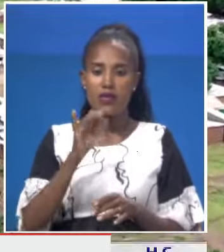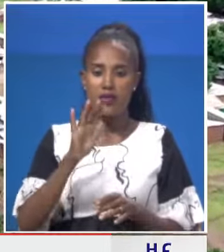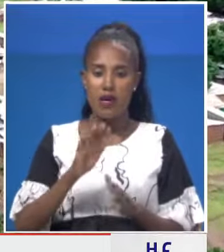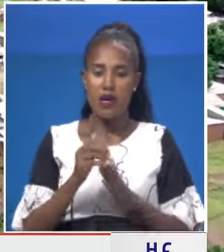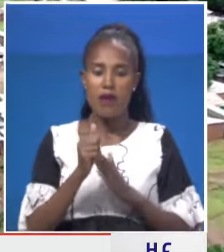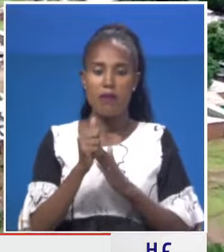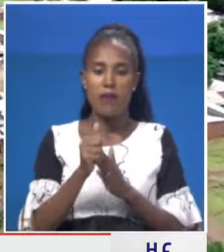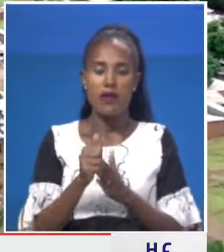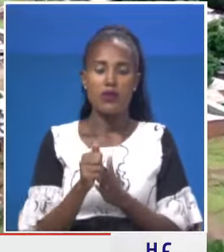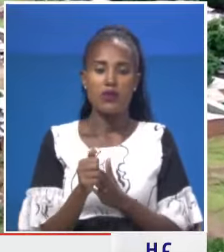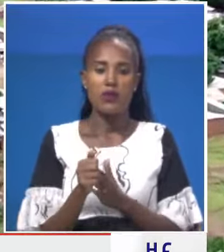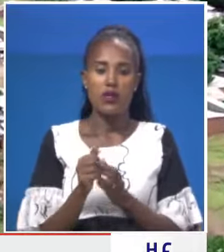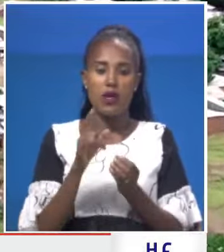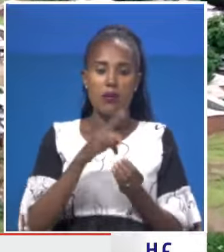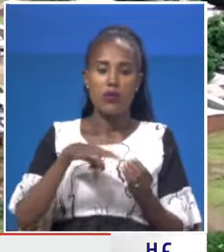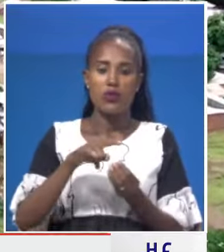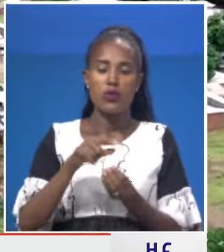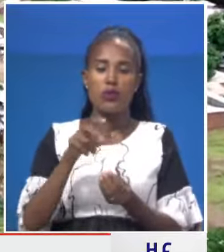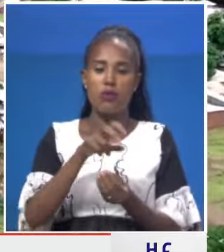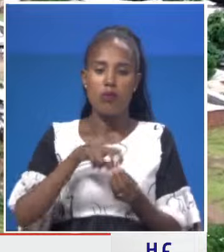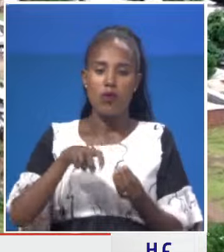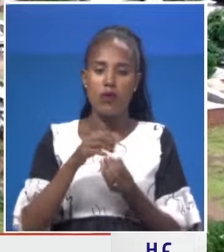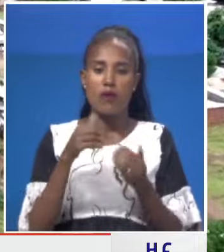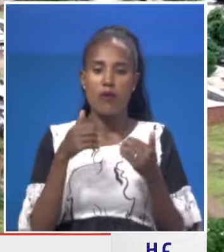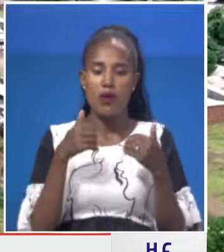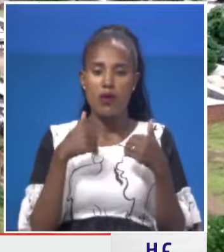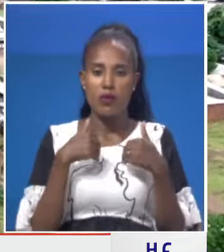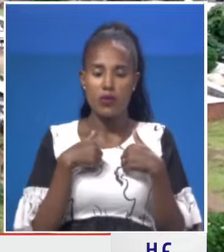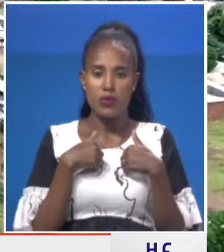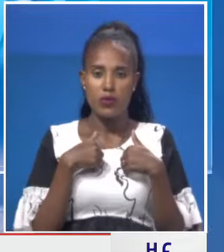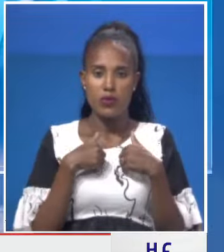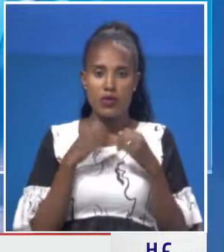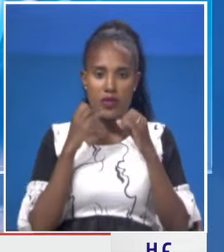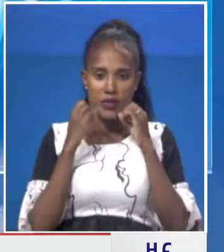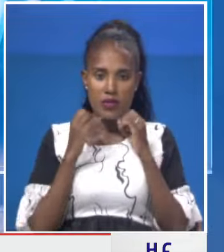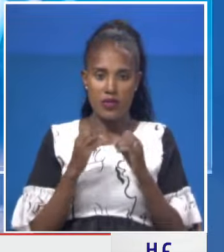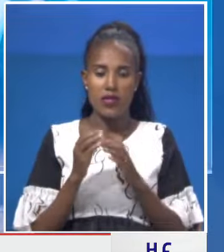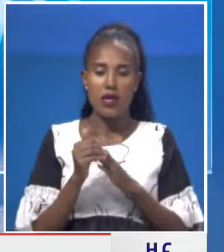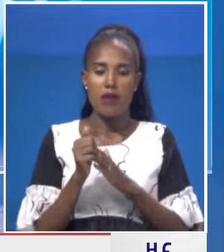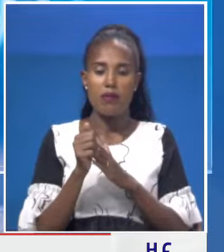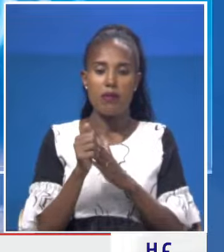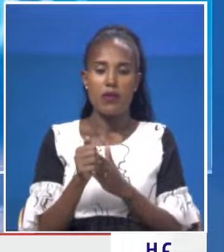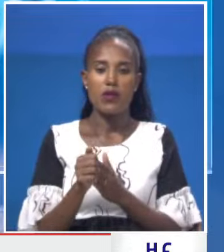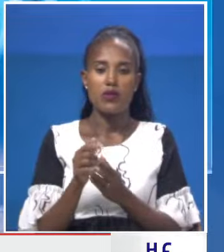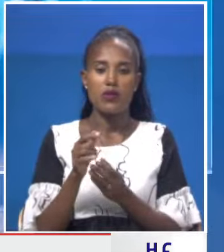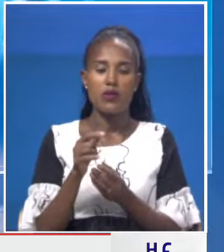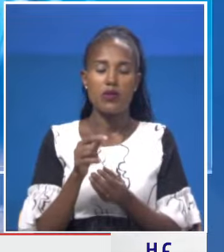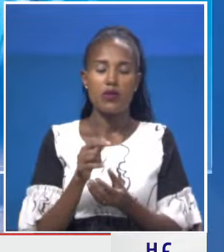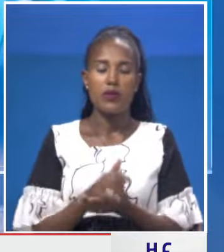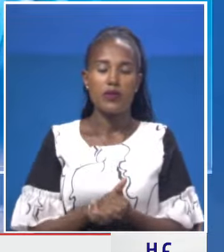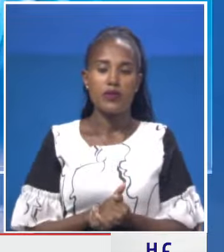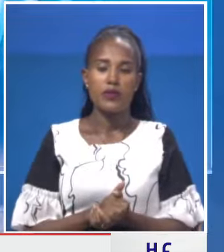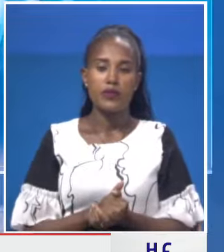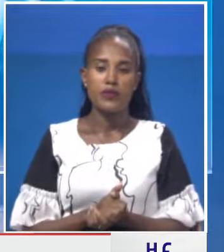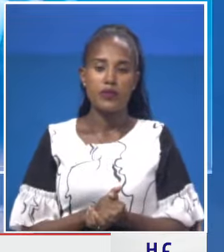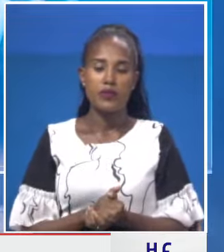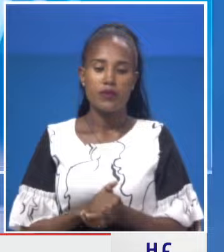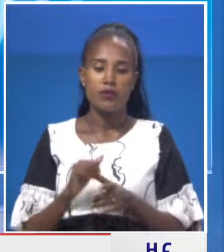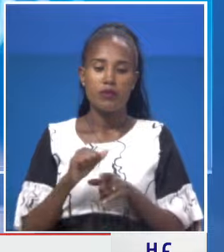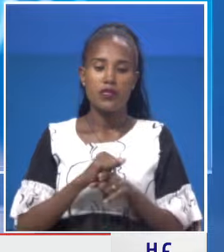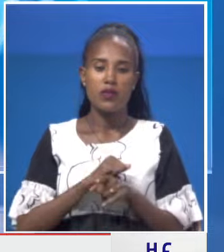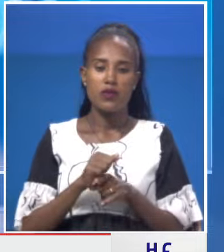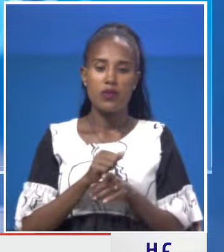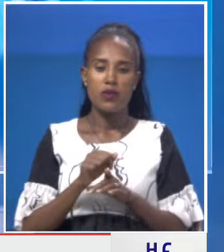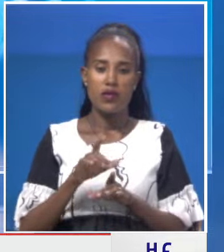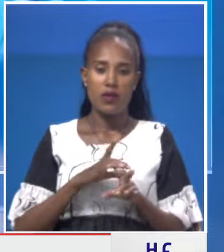አመራሮች በዞንም በወረዳም ያሉ የጸጥታ አመራሮች በዞንም በወረዳም ያሉት እንዲሰለጠኑ ነው